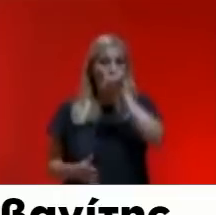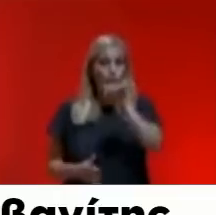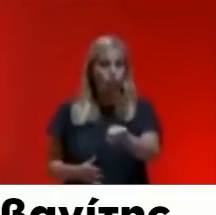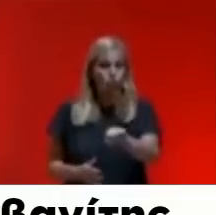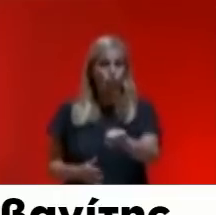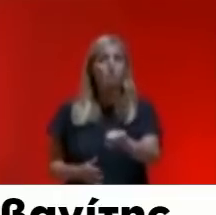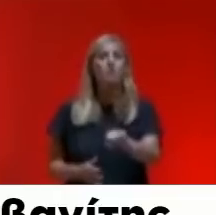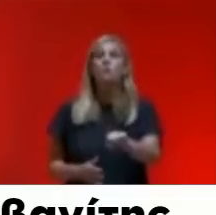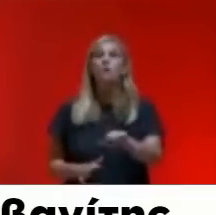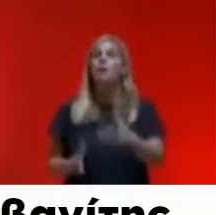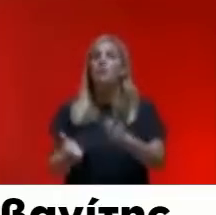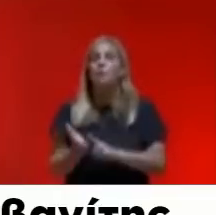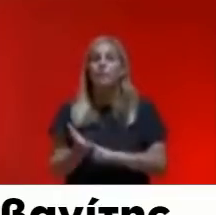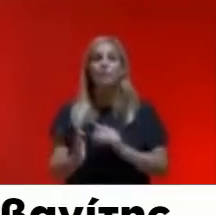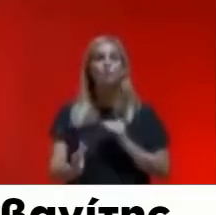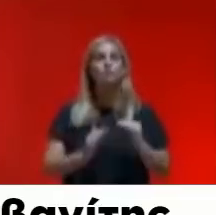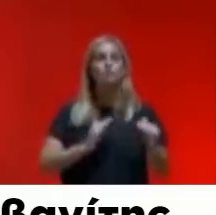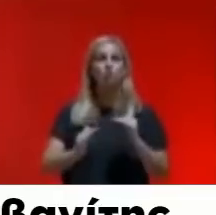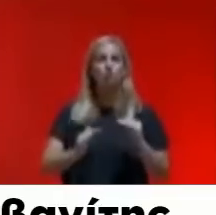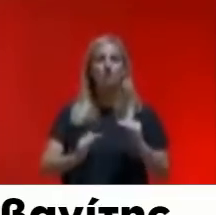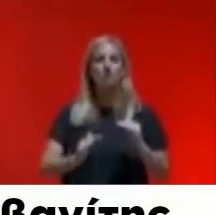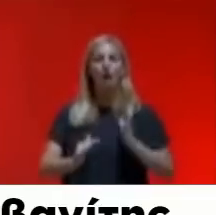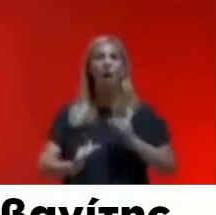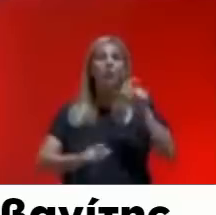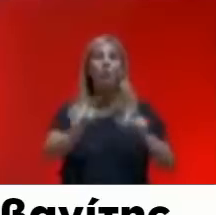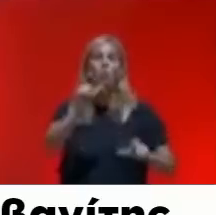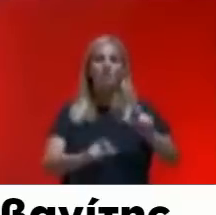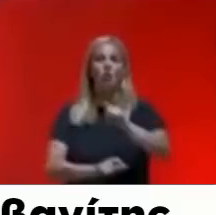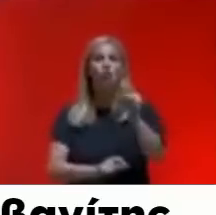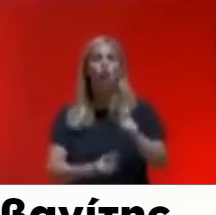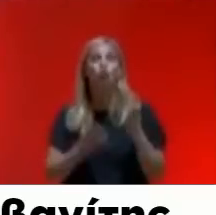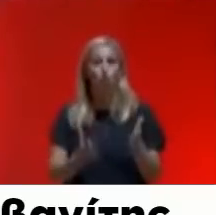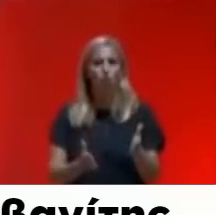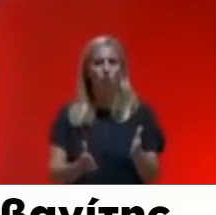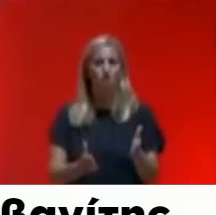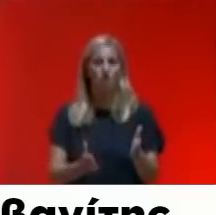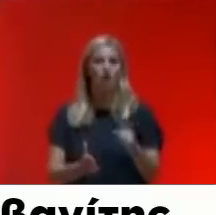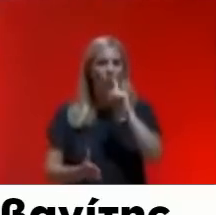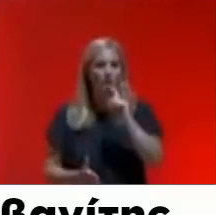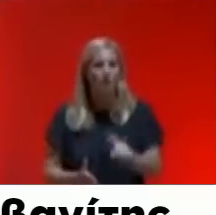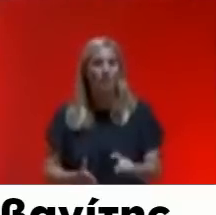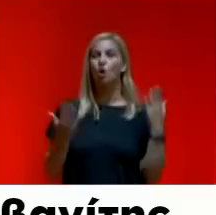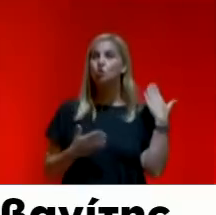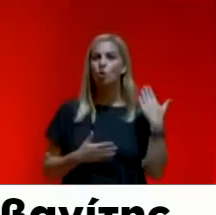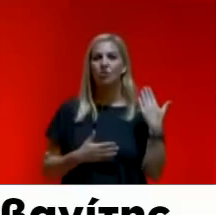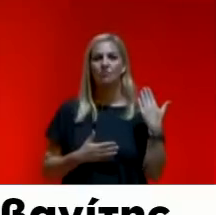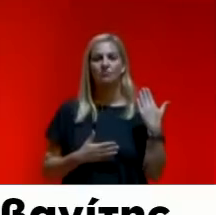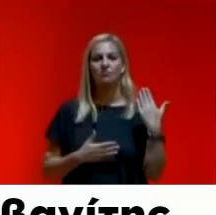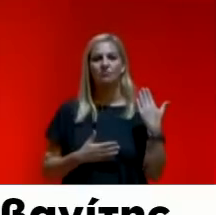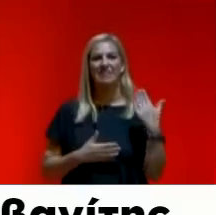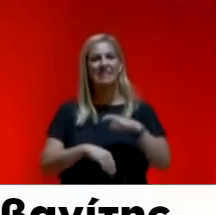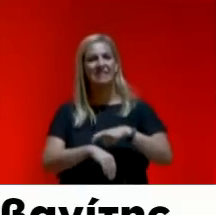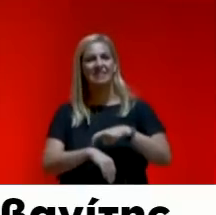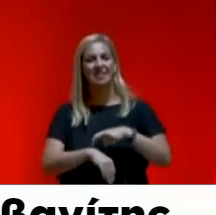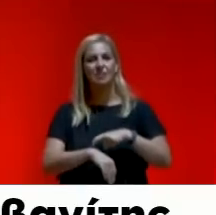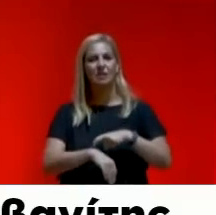αντιπαράθεση? Δεν είναι αντιπαράθεση, είναι διάλογος. Ναι, σε αυτό το διαγωνισμό, τον εσωτερικό. Δεν θεωρώ ότι